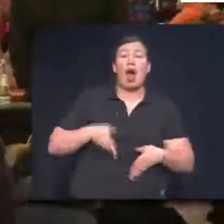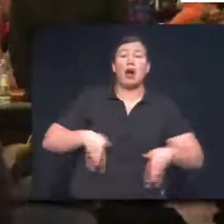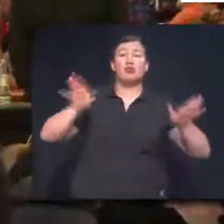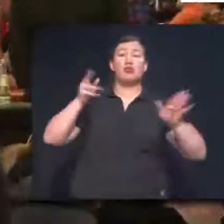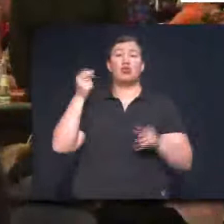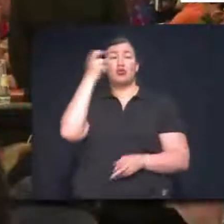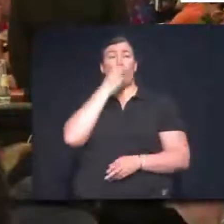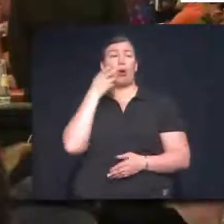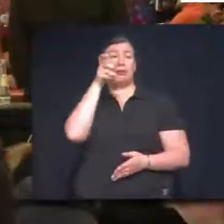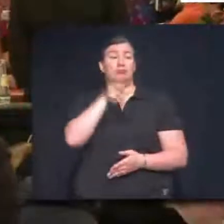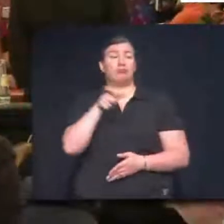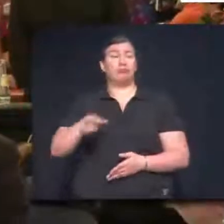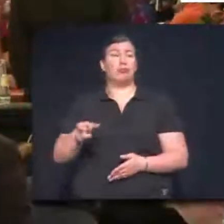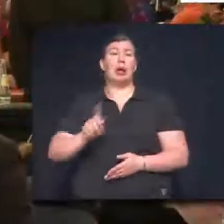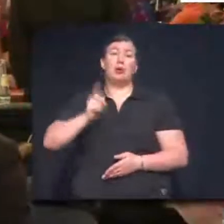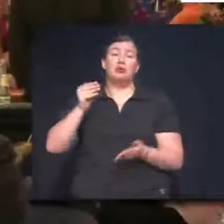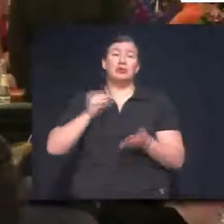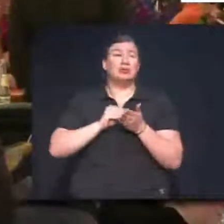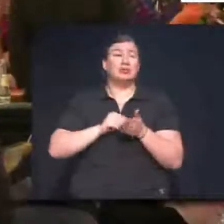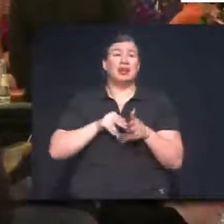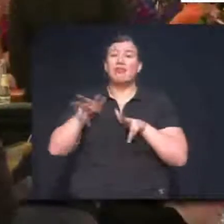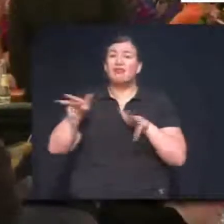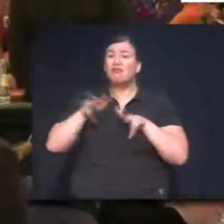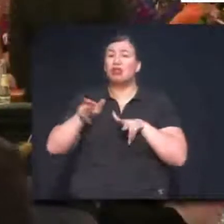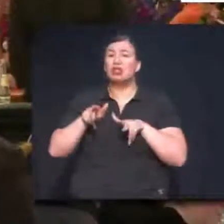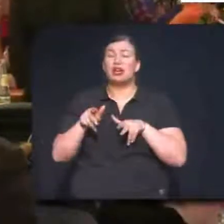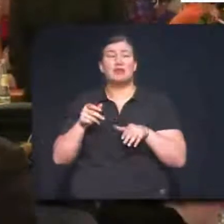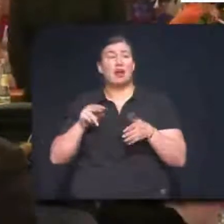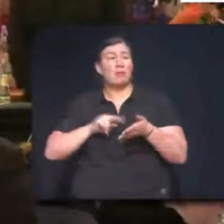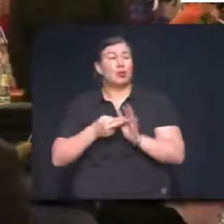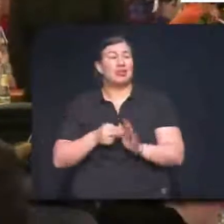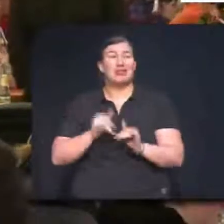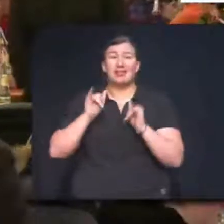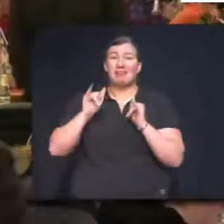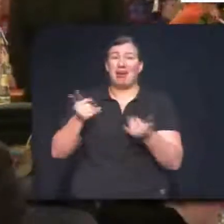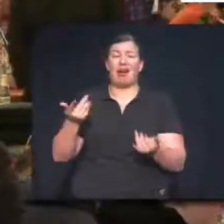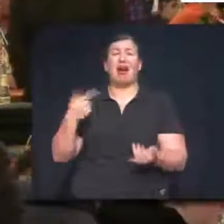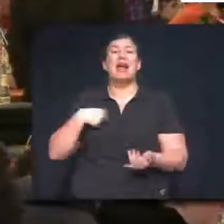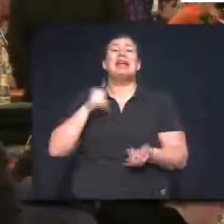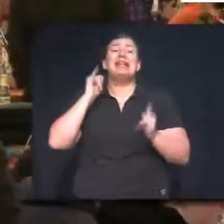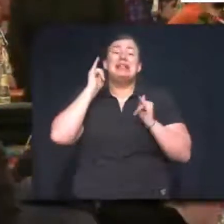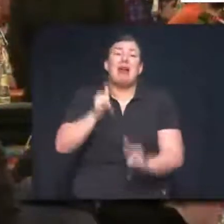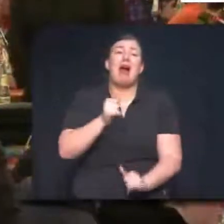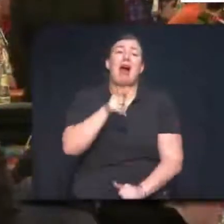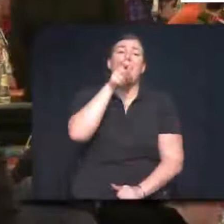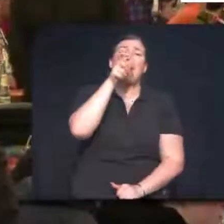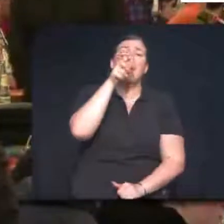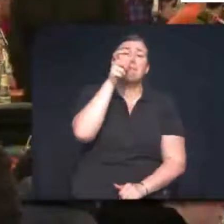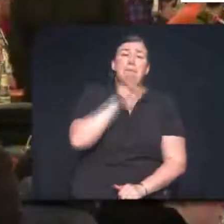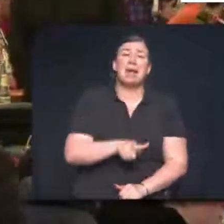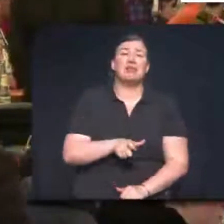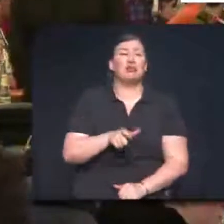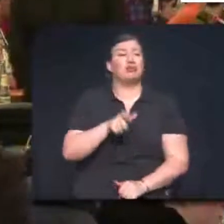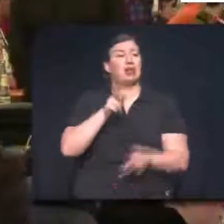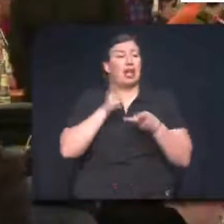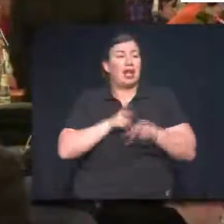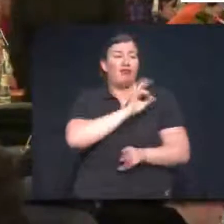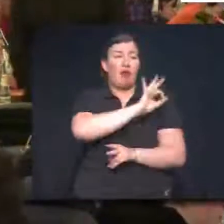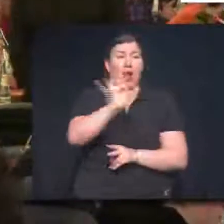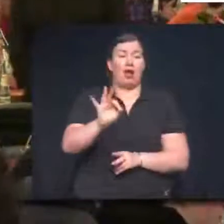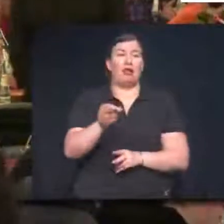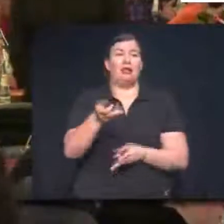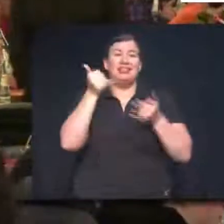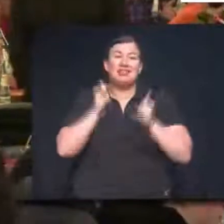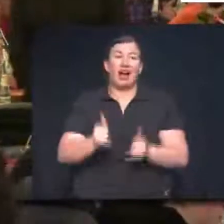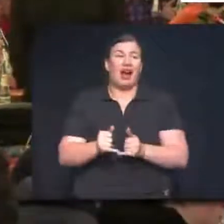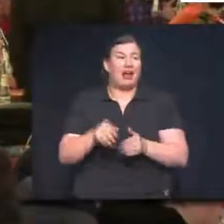ja Menschenrechte für alle und ja gegen Diskriminierung ganz klar aber wir müssen viel mehr das Problem an der Wurzel anpacken wir